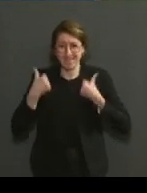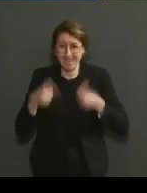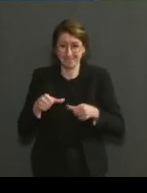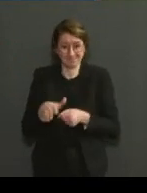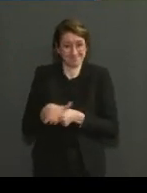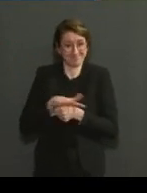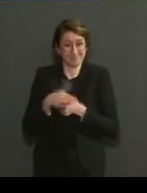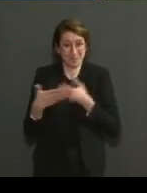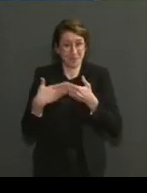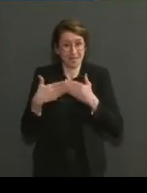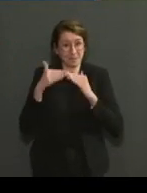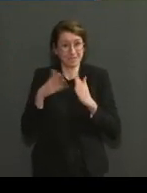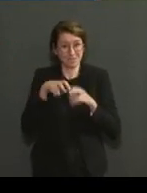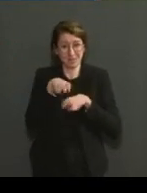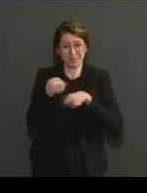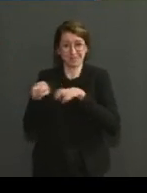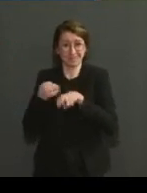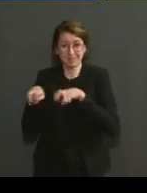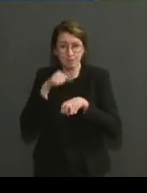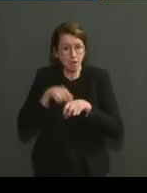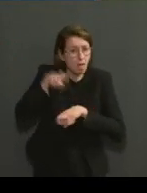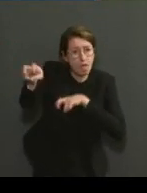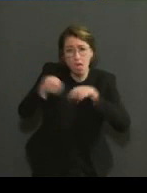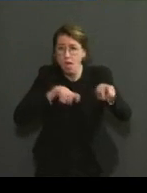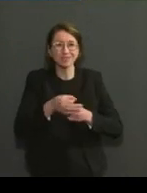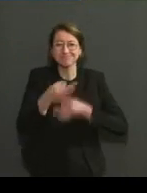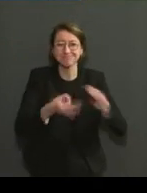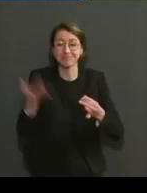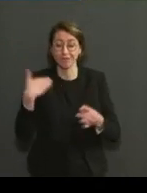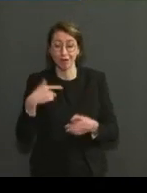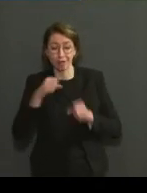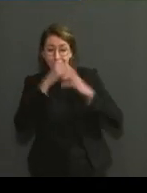cette stagnation ne devienne pas une réelle augmentation.